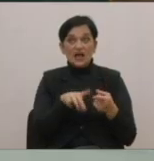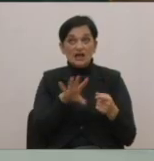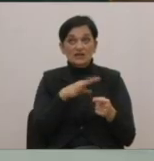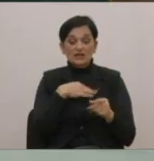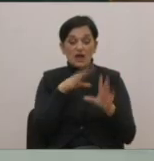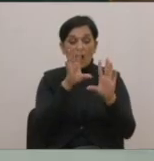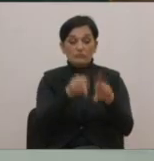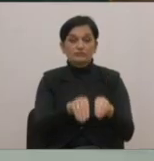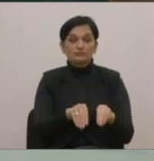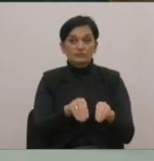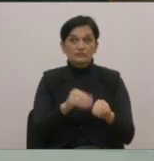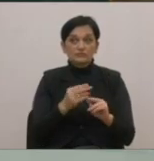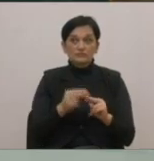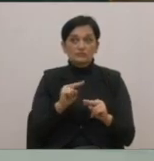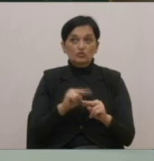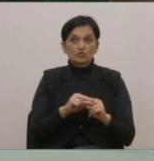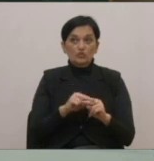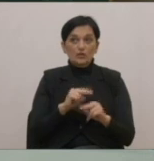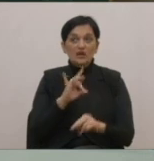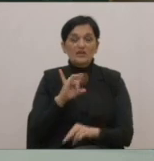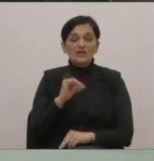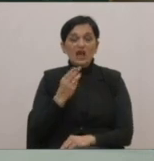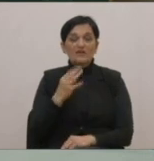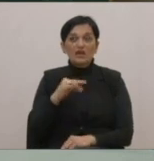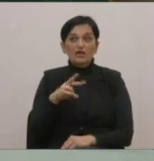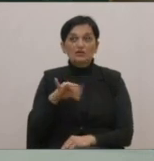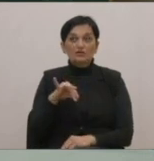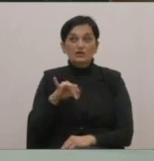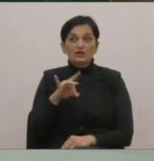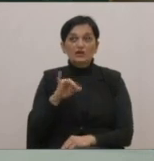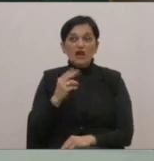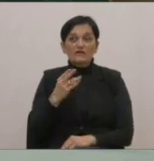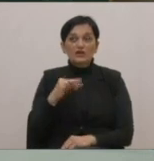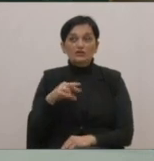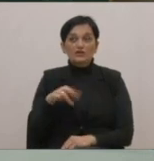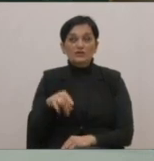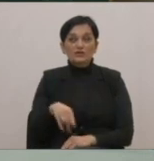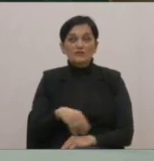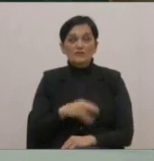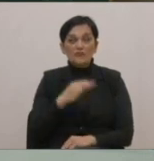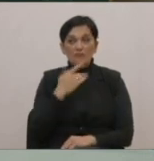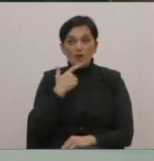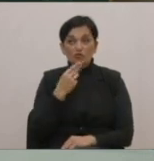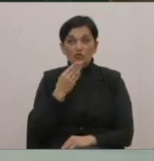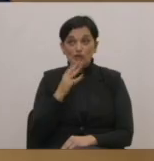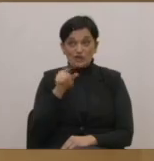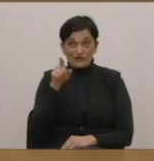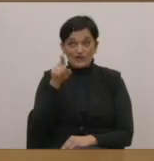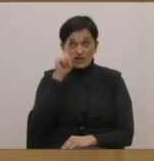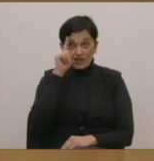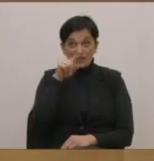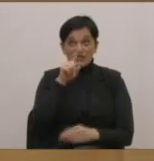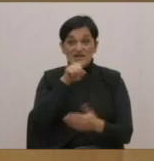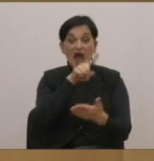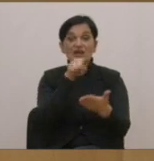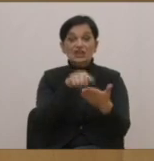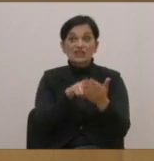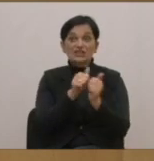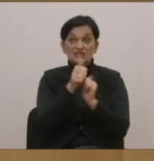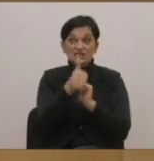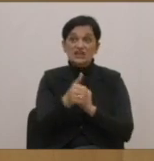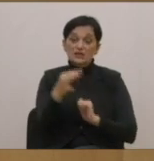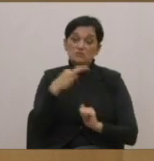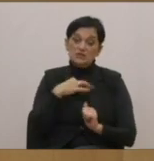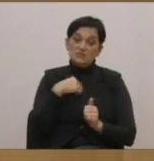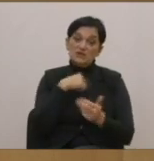scot, sit scot, sit scot, sit scot, sit scot, sit scot, sit scot, sit scot, sit scot, sit scot, sit